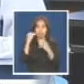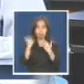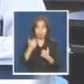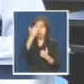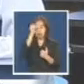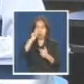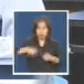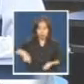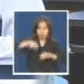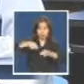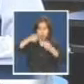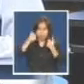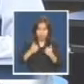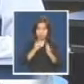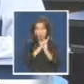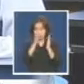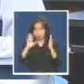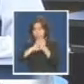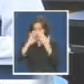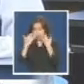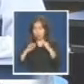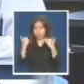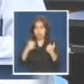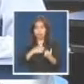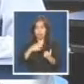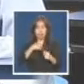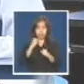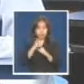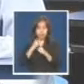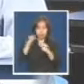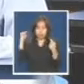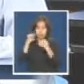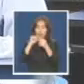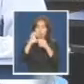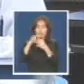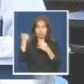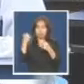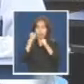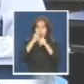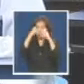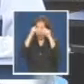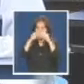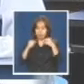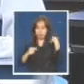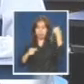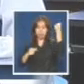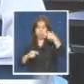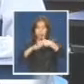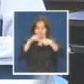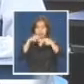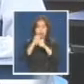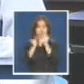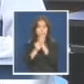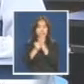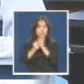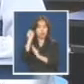สงกรานต์นี้ผมก็มีความตั้งใจที่จะมีการนัดประชุมเรื่องนี้เป็นหนึ่งใน3เรื่องนะครับที่จะมีการพูดคุยกันเป็นการเร่งด่วนใน